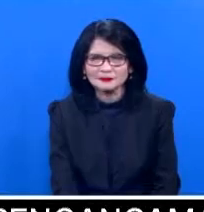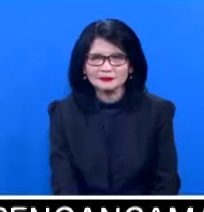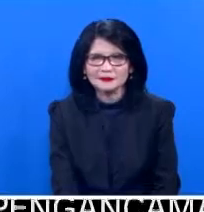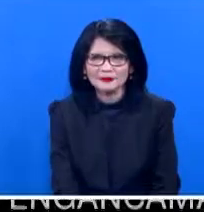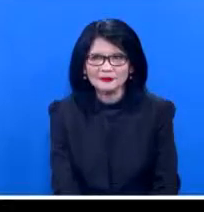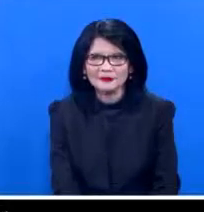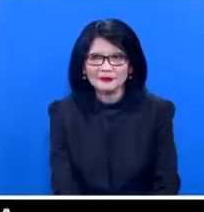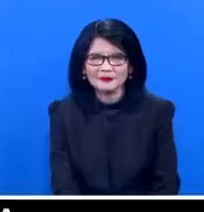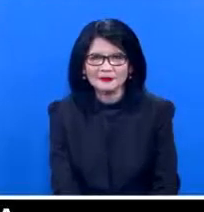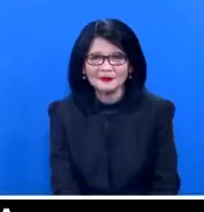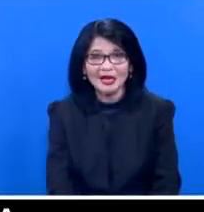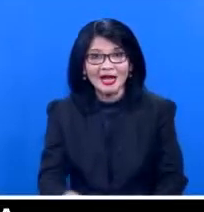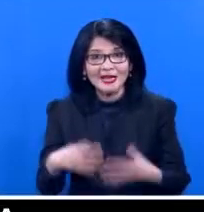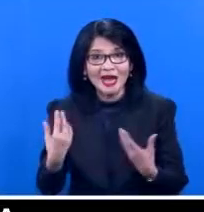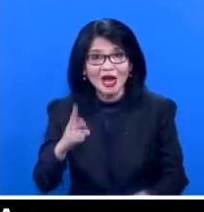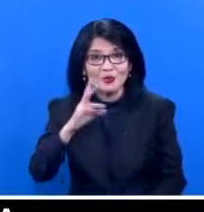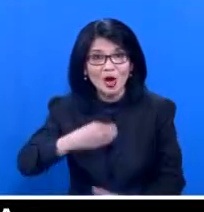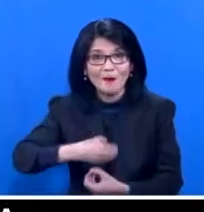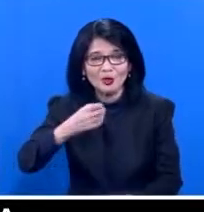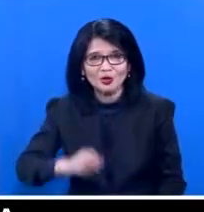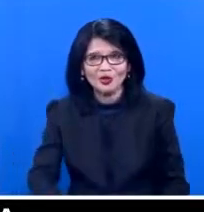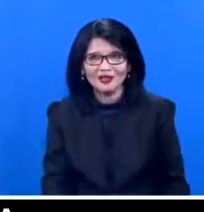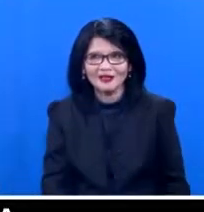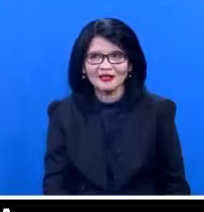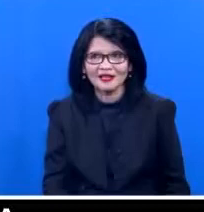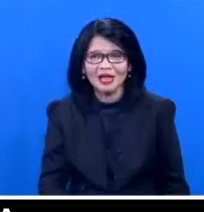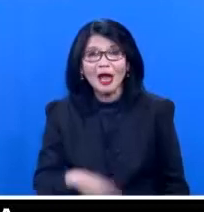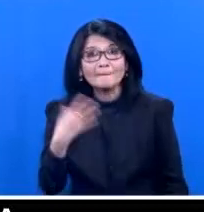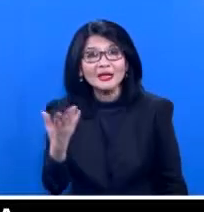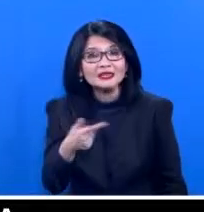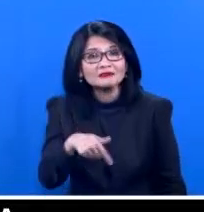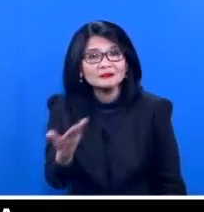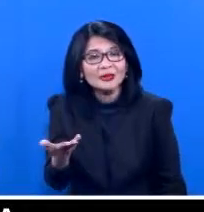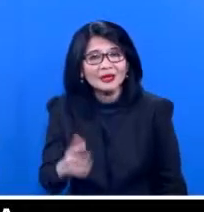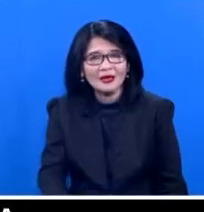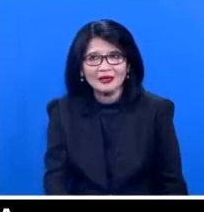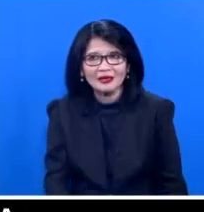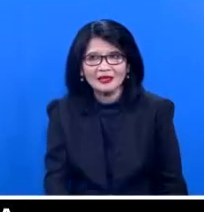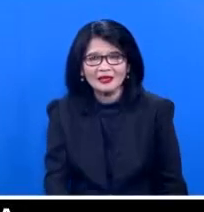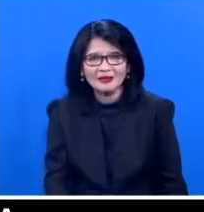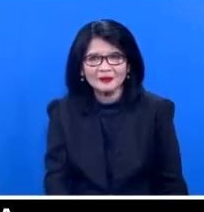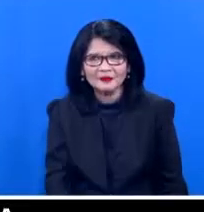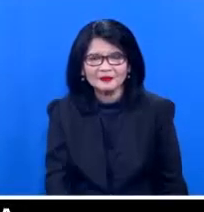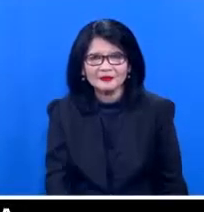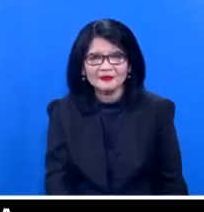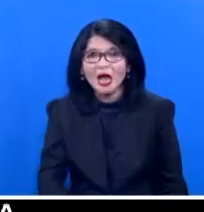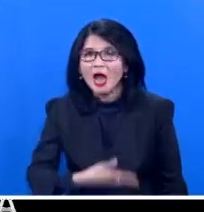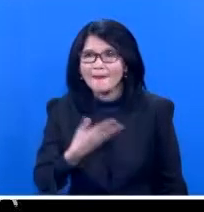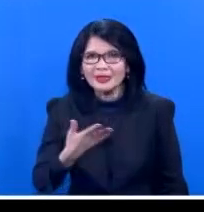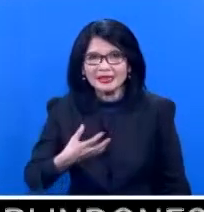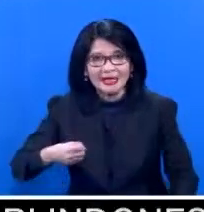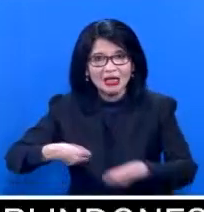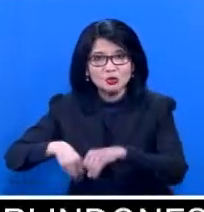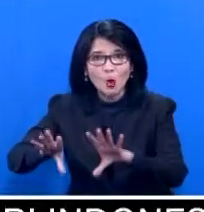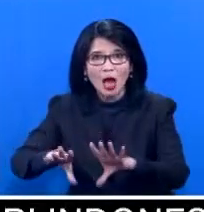Oke, pemirsa, ini sudah jadi. Nah, biasanya nih Bang Ridho nih, ini kalau udah kayak gini gimana? Kalau sudah jadi, biasanya kita pasarkan